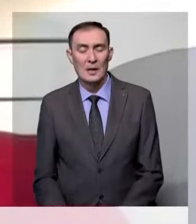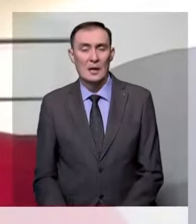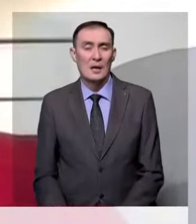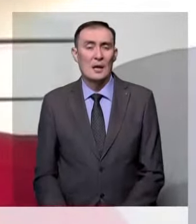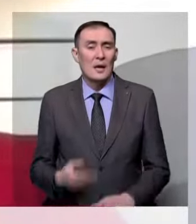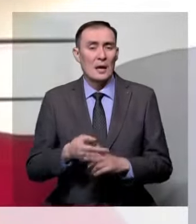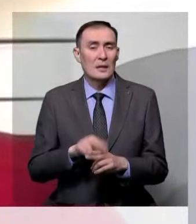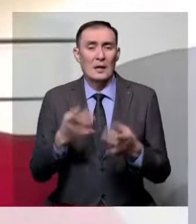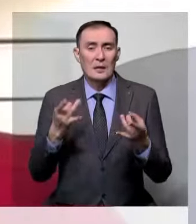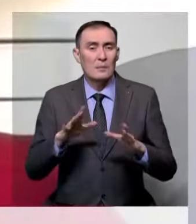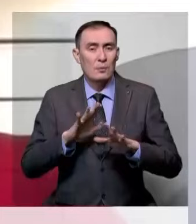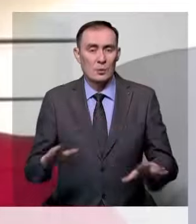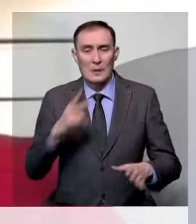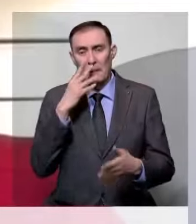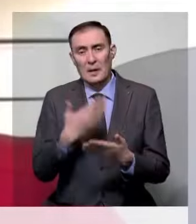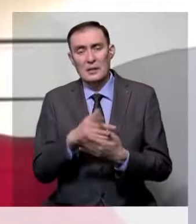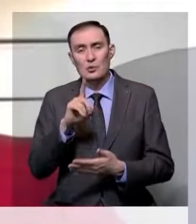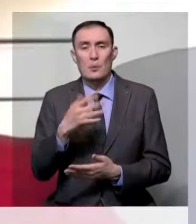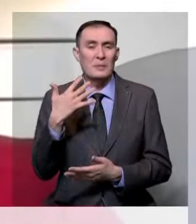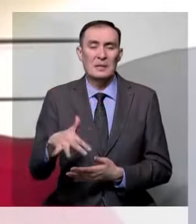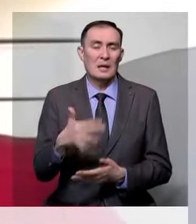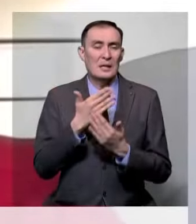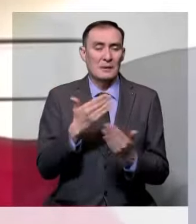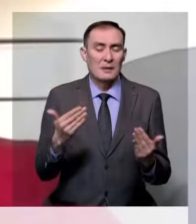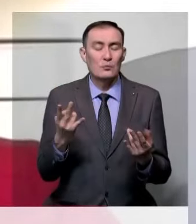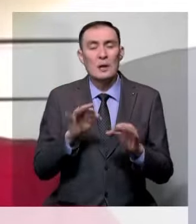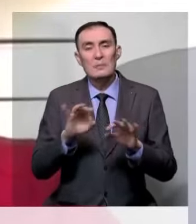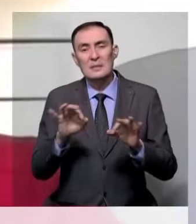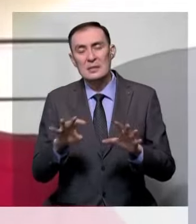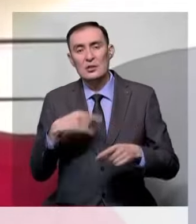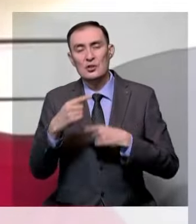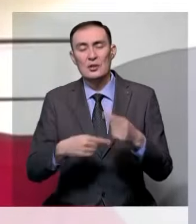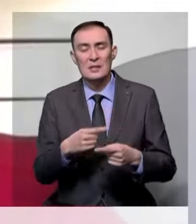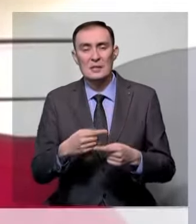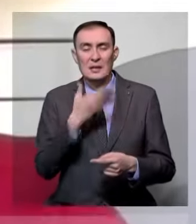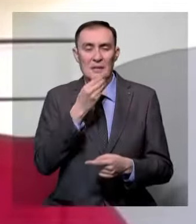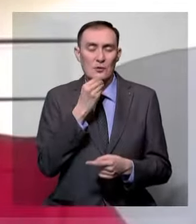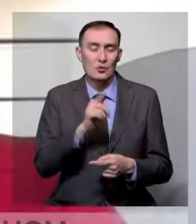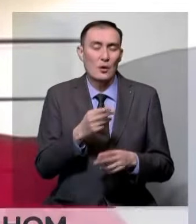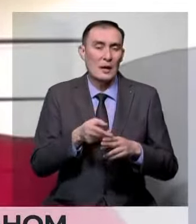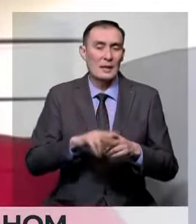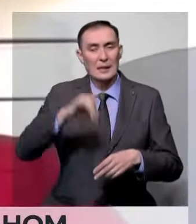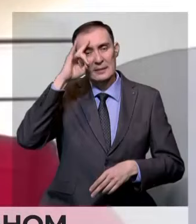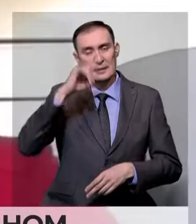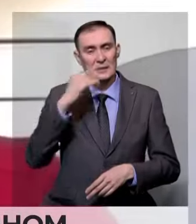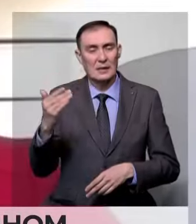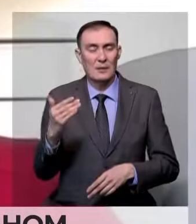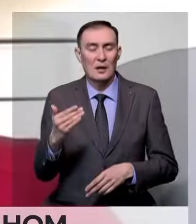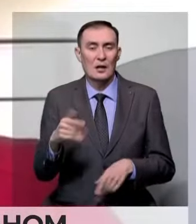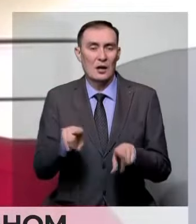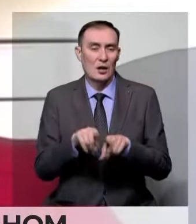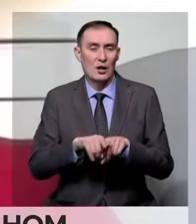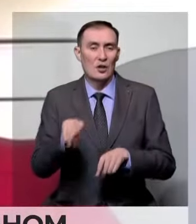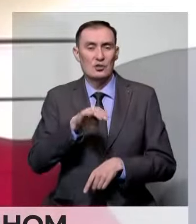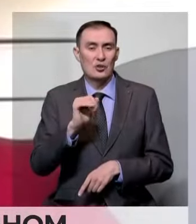Речь не идет о том, чтобы представить 150 экспонатов. Важно дать понять через символичные шедевры то, что я называю казахстанскими джокондами, по